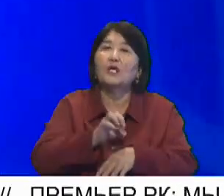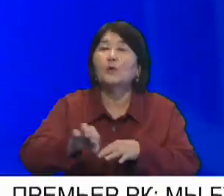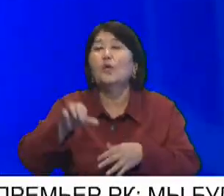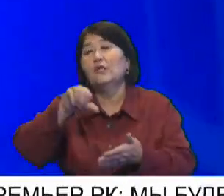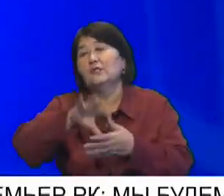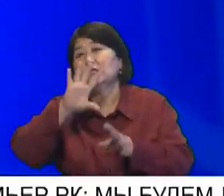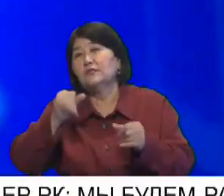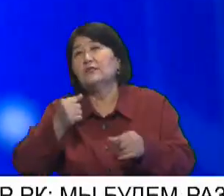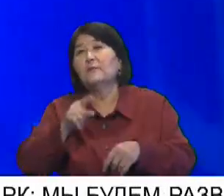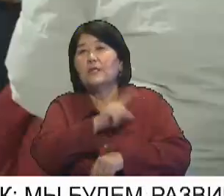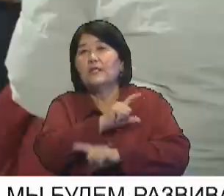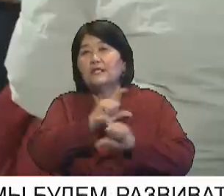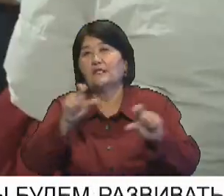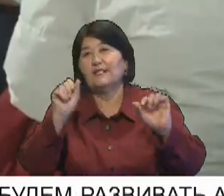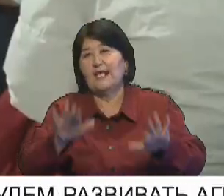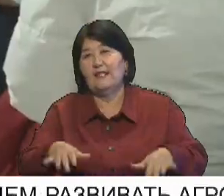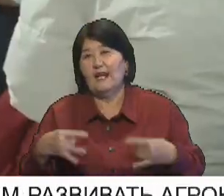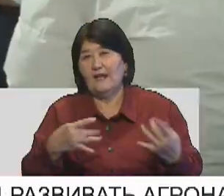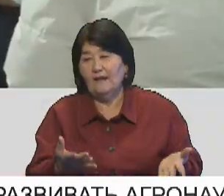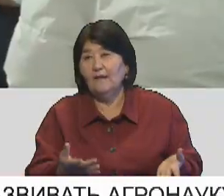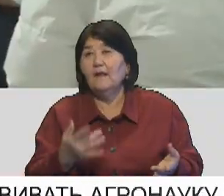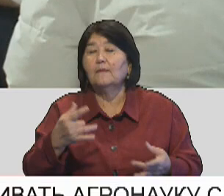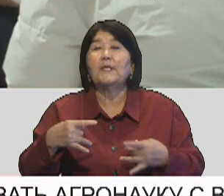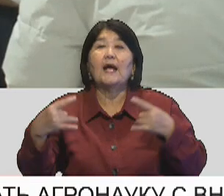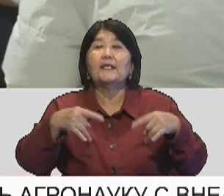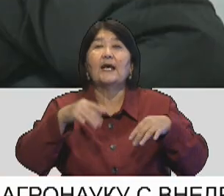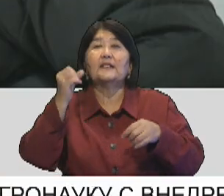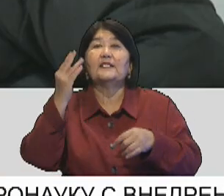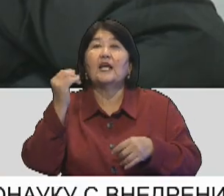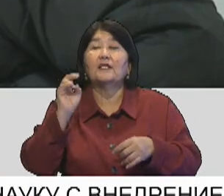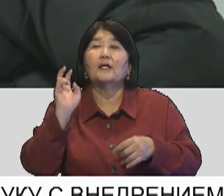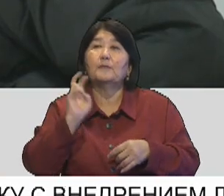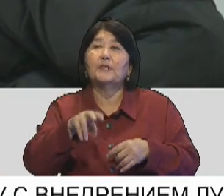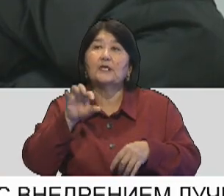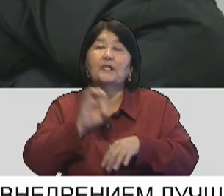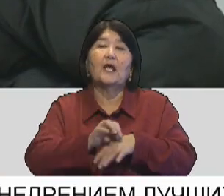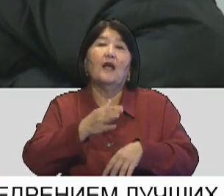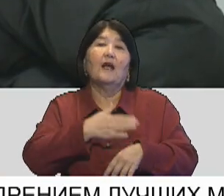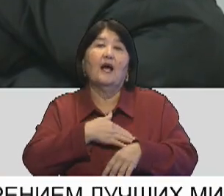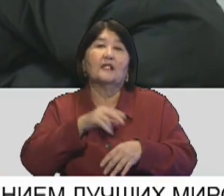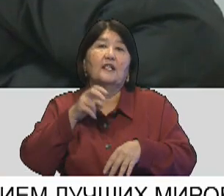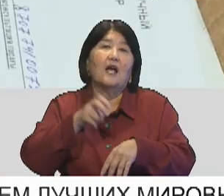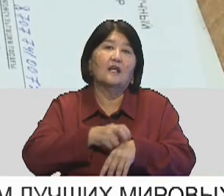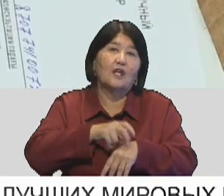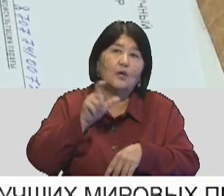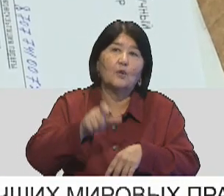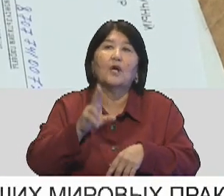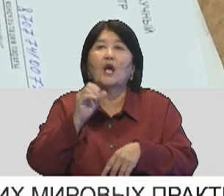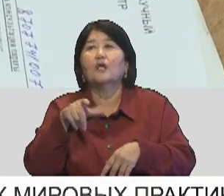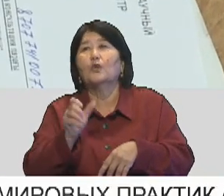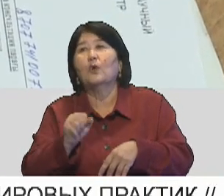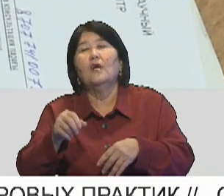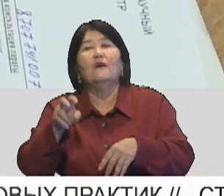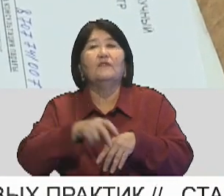медицинского центра в областном диагностическом центре принимали пациентов кардиохирург аритмолог кардиолог врач